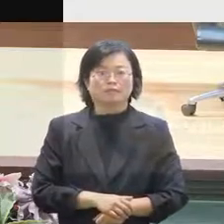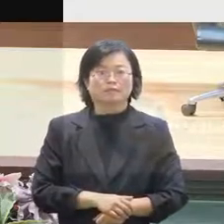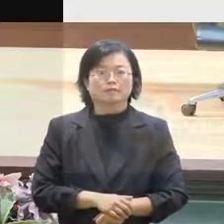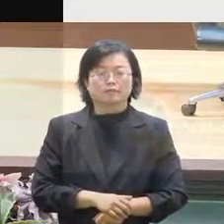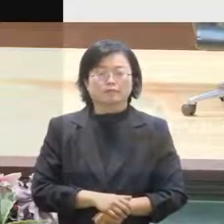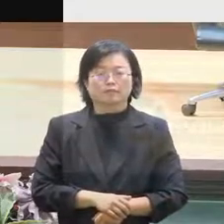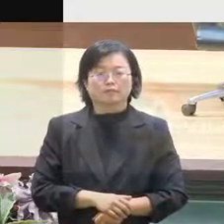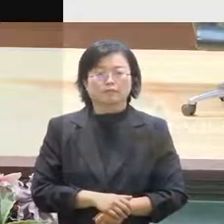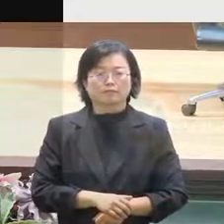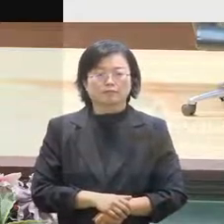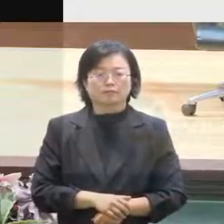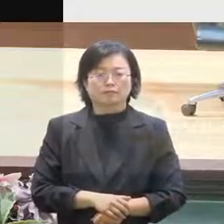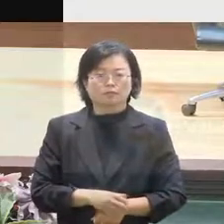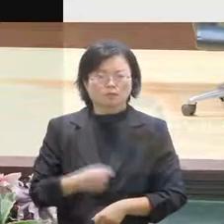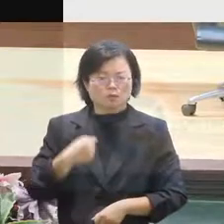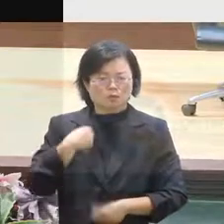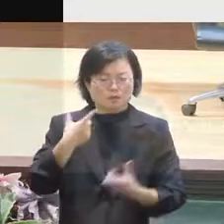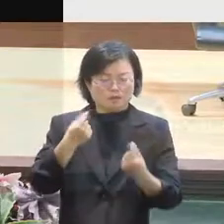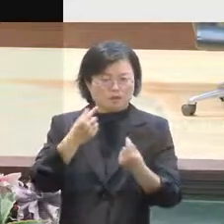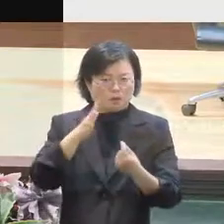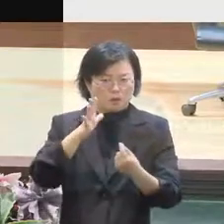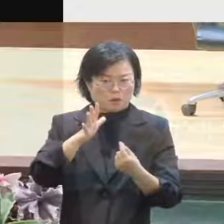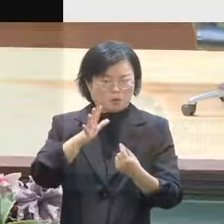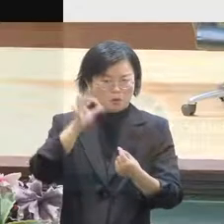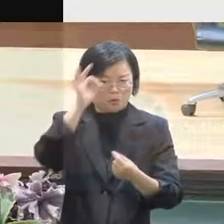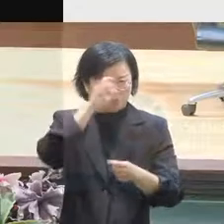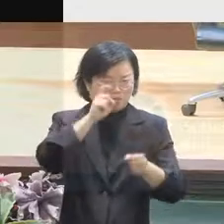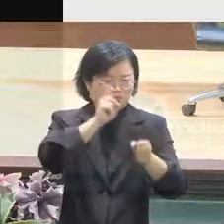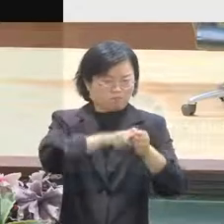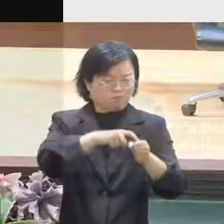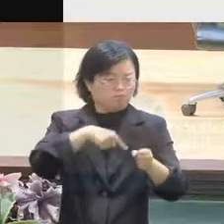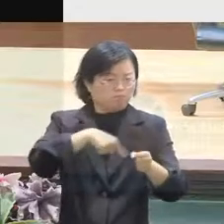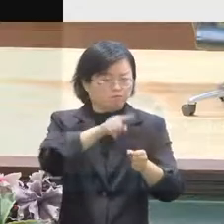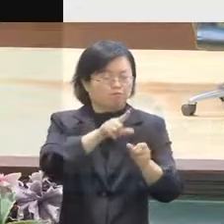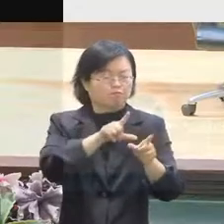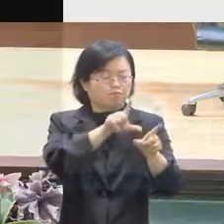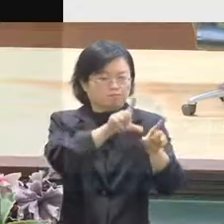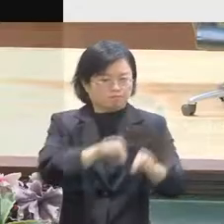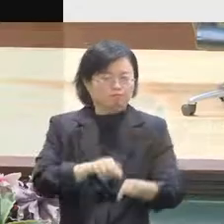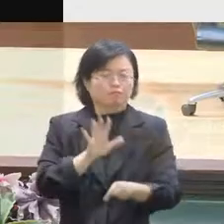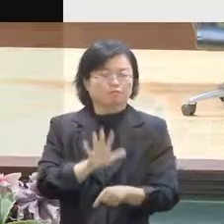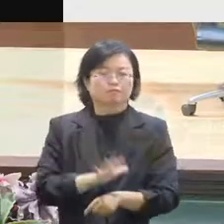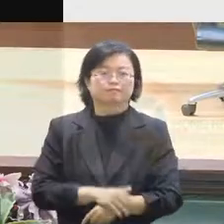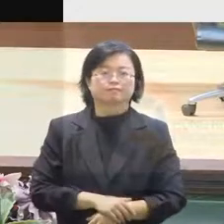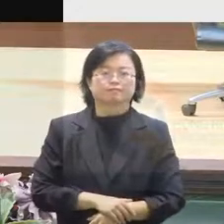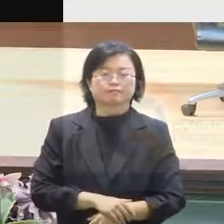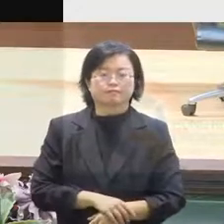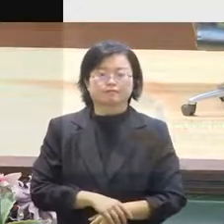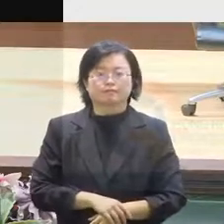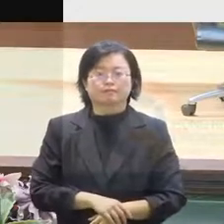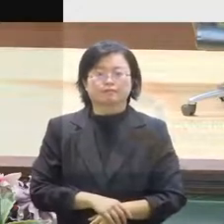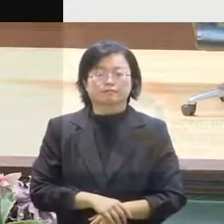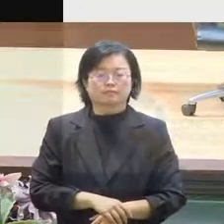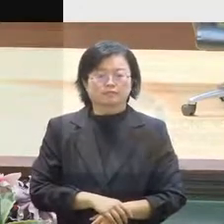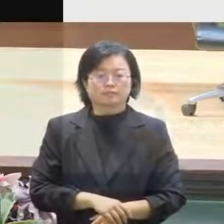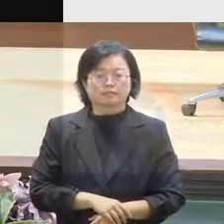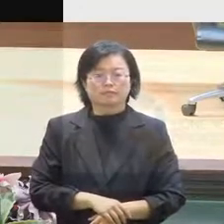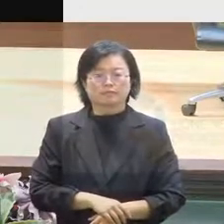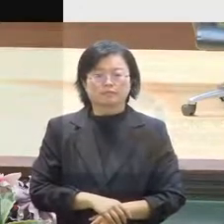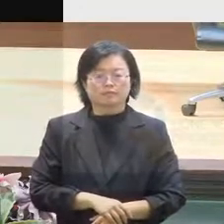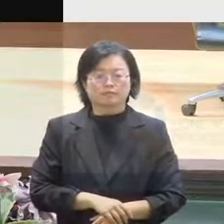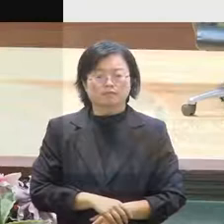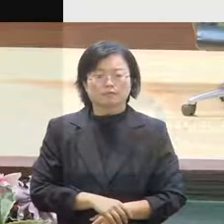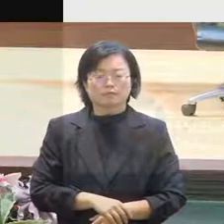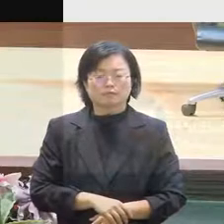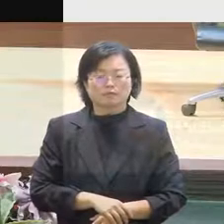个数据指标去审视。我们也想从数据指标的层面来和各位去分享我们的